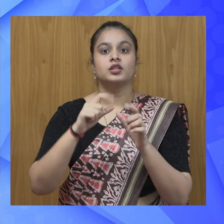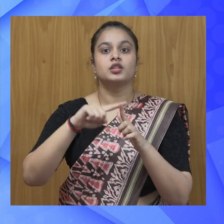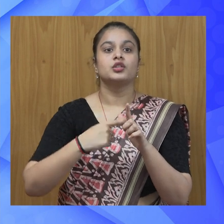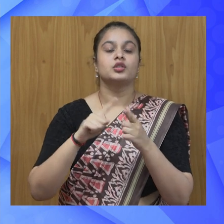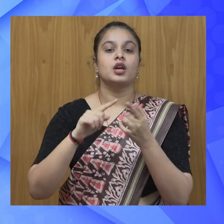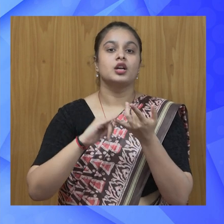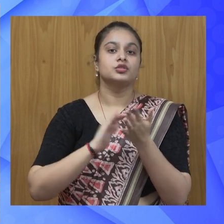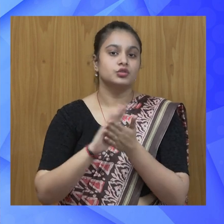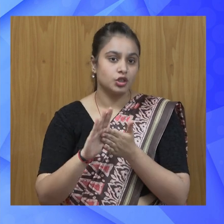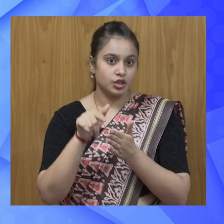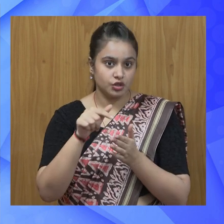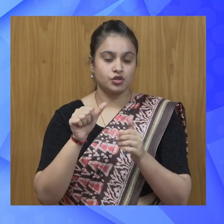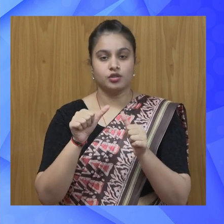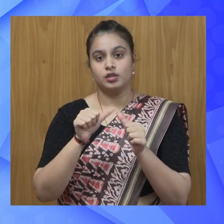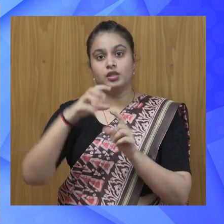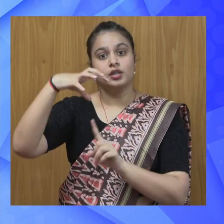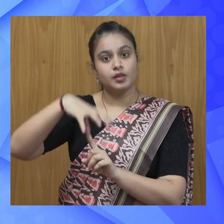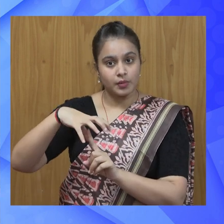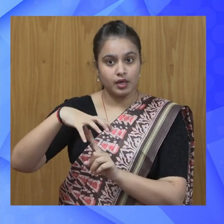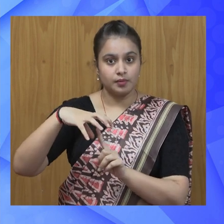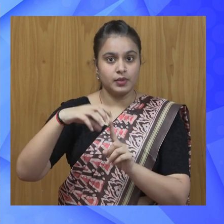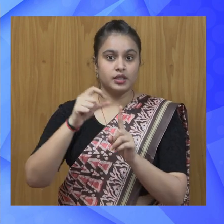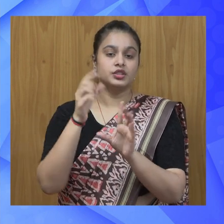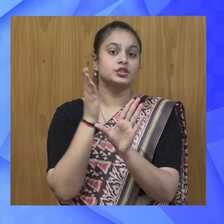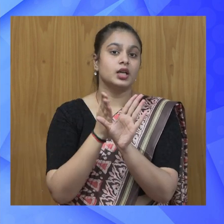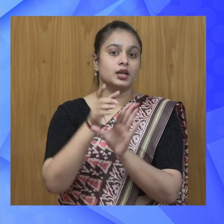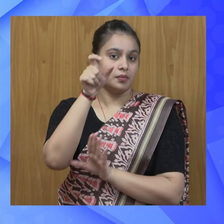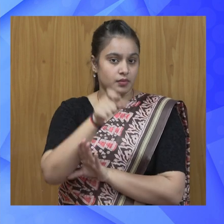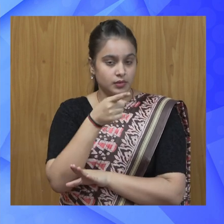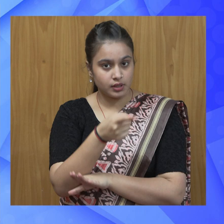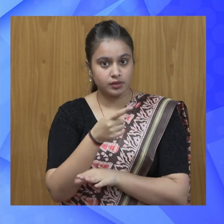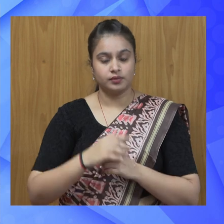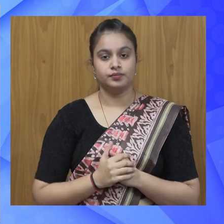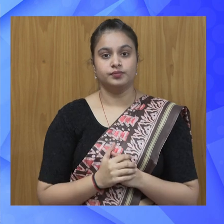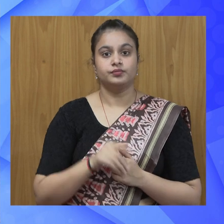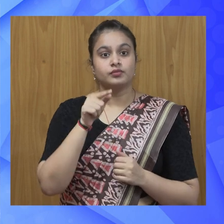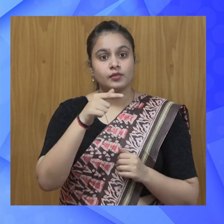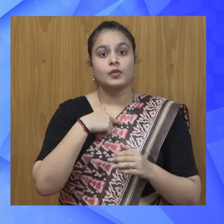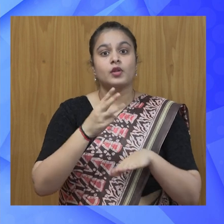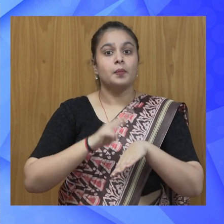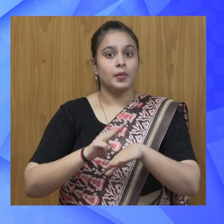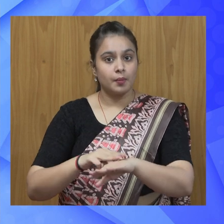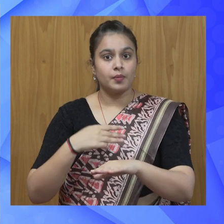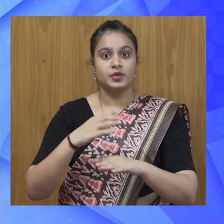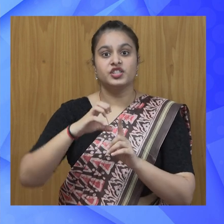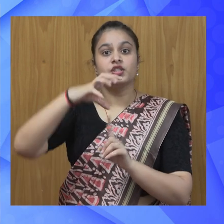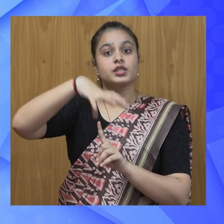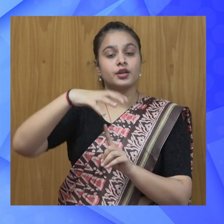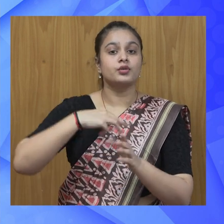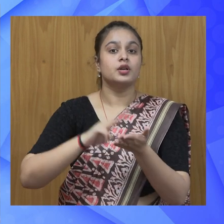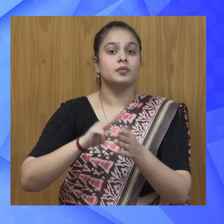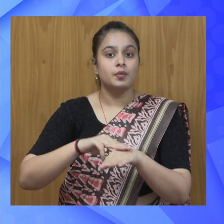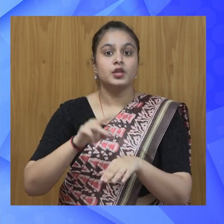MD of Psychiatry Department at AIIMS Delhi. Dr. Sagar has been a member of Central Mental Health Authority for